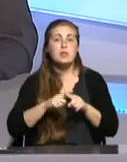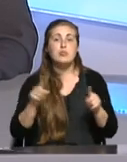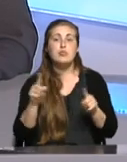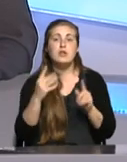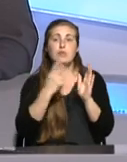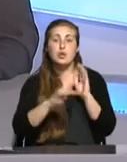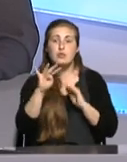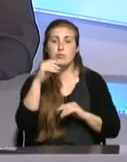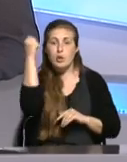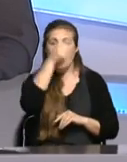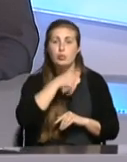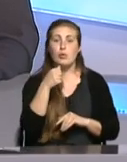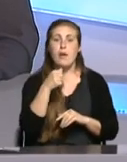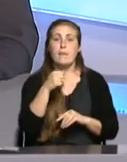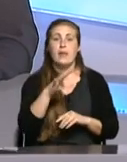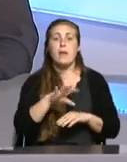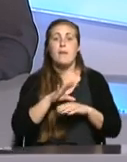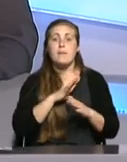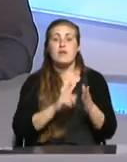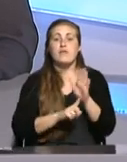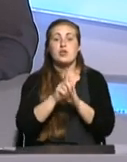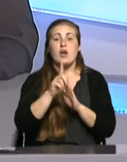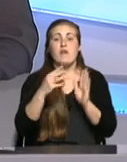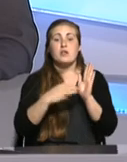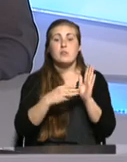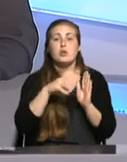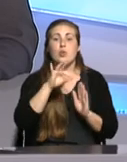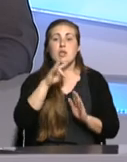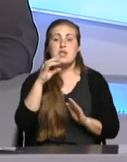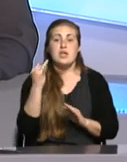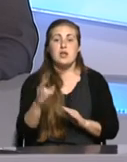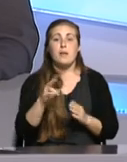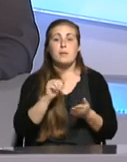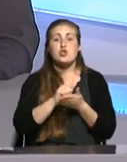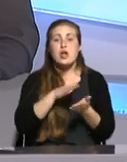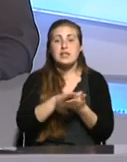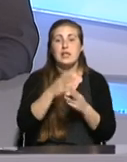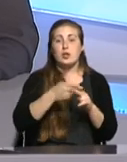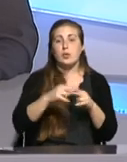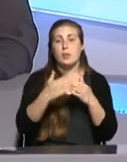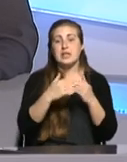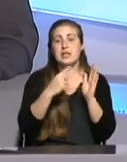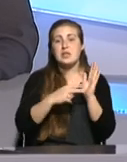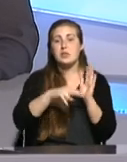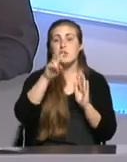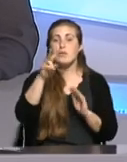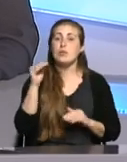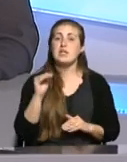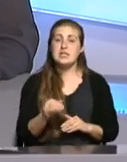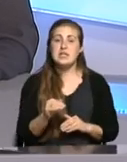четвертом году вышел 8 8 том ник печатной книги памяти в которые включена порядка семидесяти двух тысяч